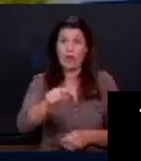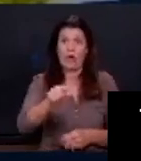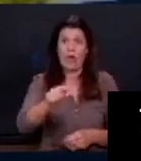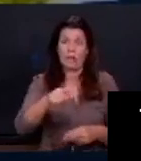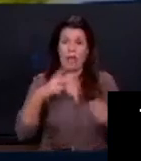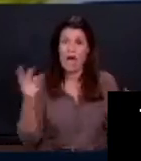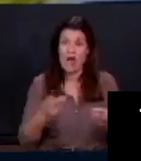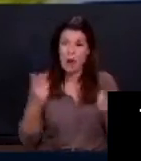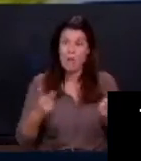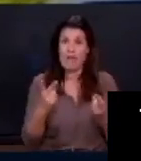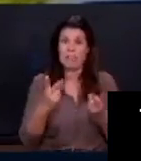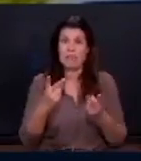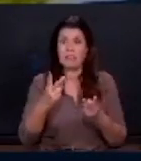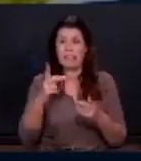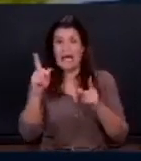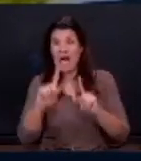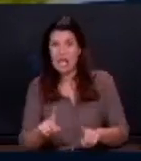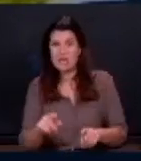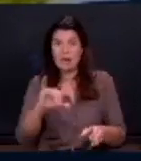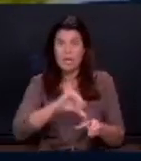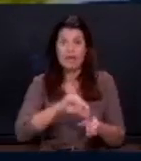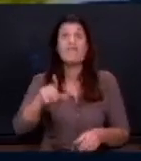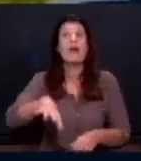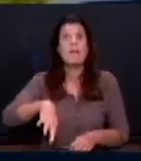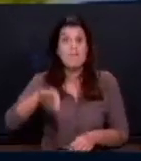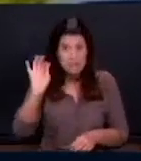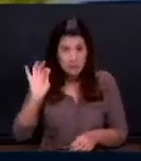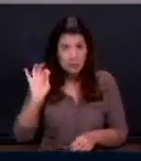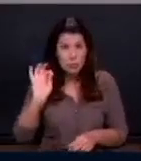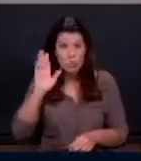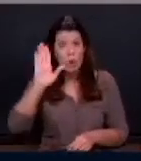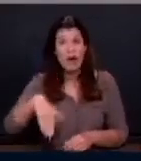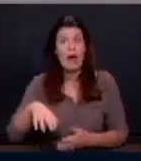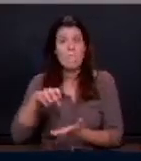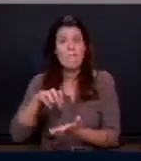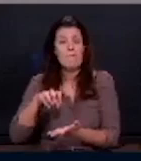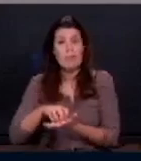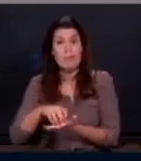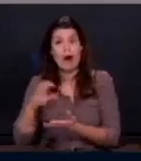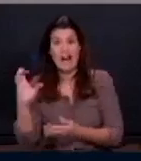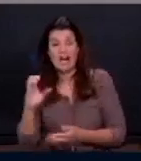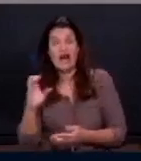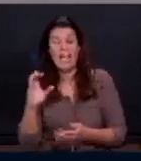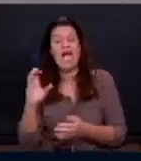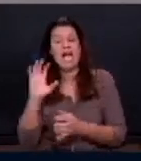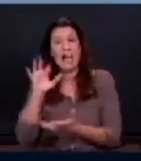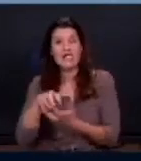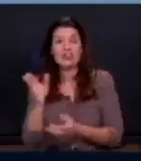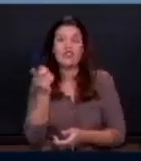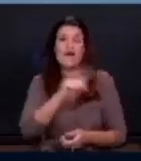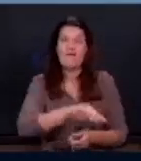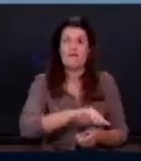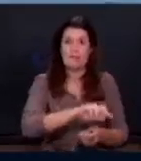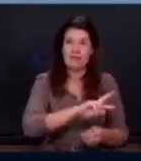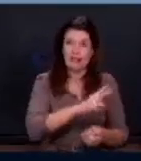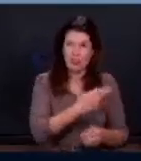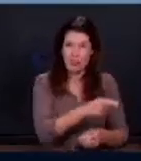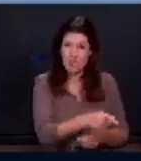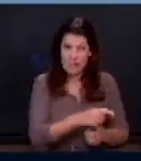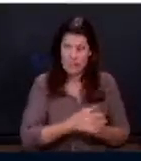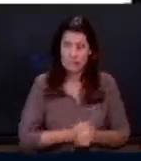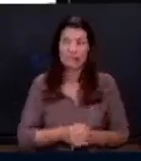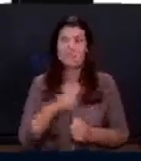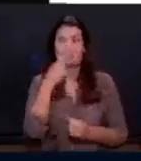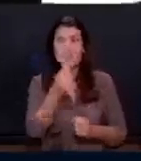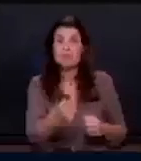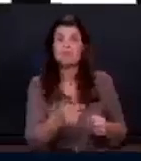את הכסף מראש. ואנחנו אומרים להם, צאו משם. החשש מפני מונופול בתחום האנרגיה הכניס לקידוחי הגז